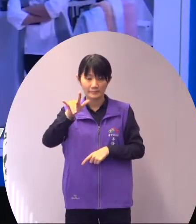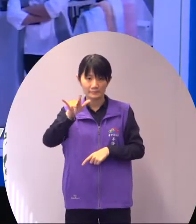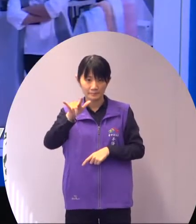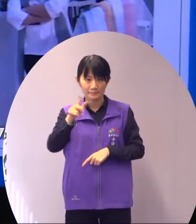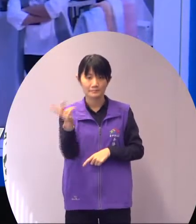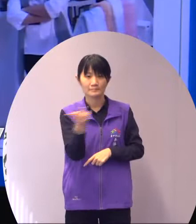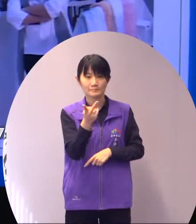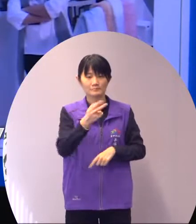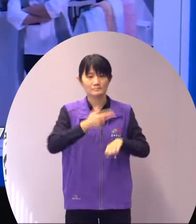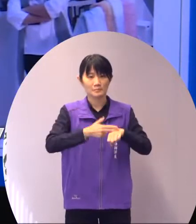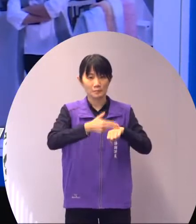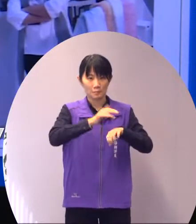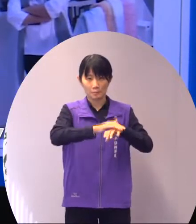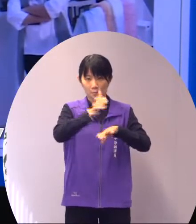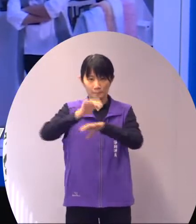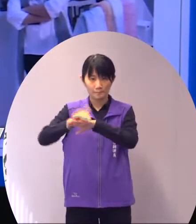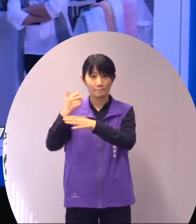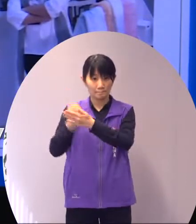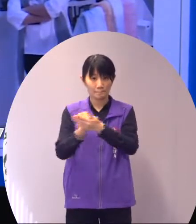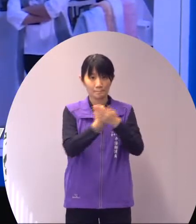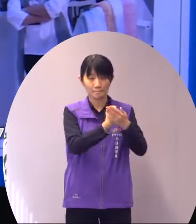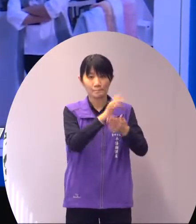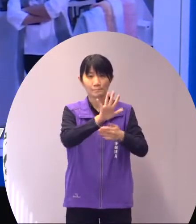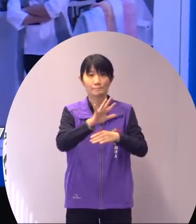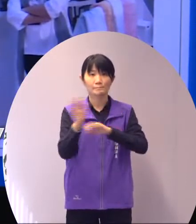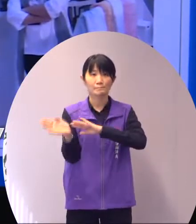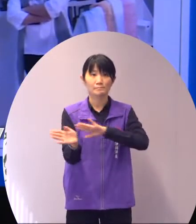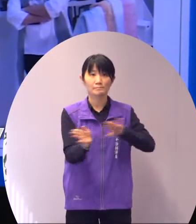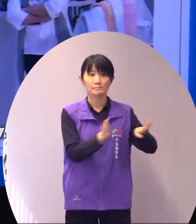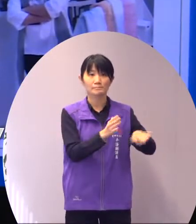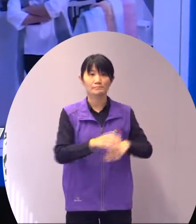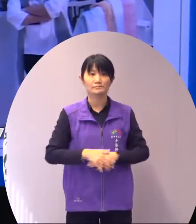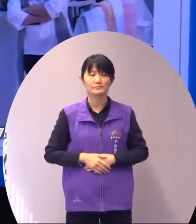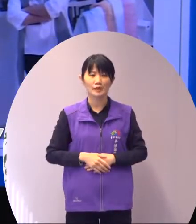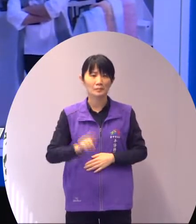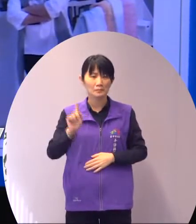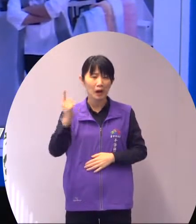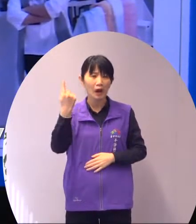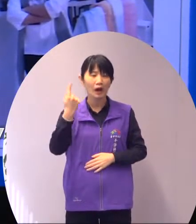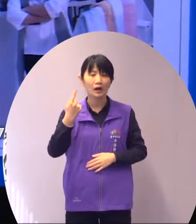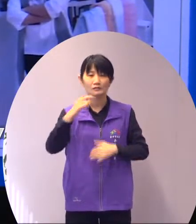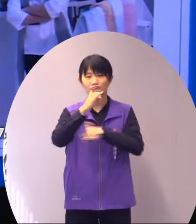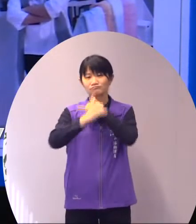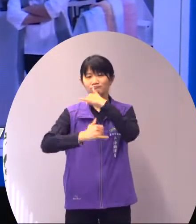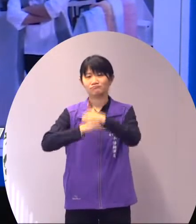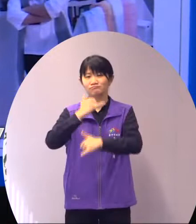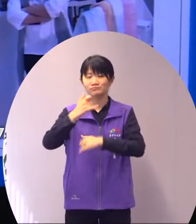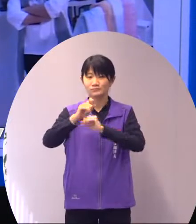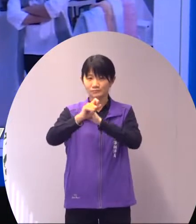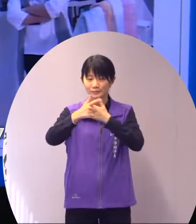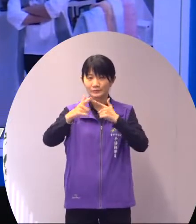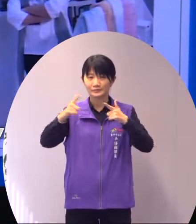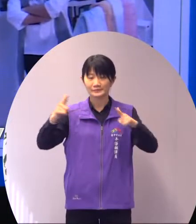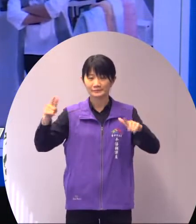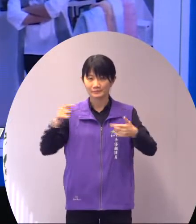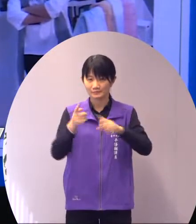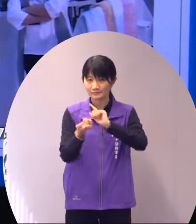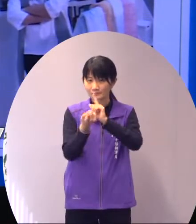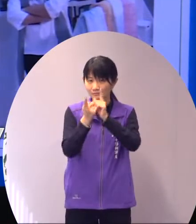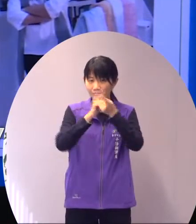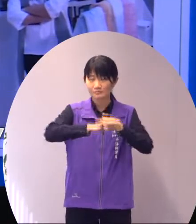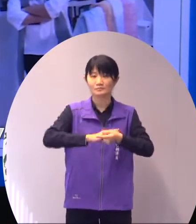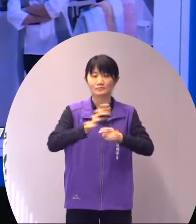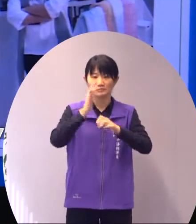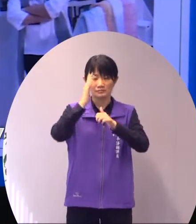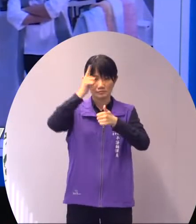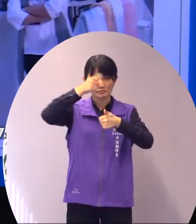位。那传统工艺主要是起源于生活，也运用于生活中，所以本市的传统工艺保